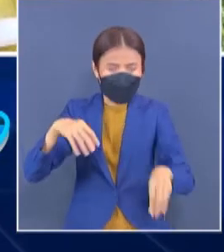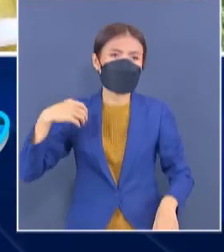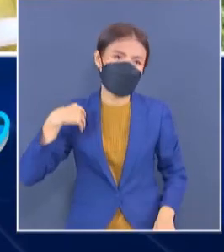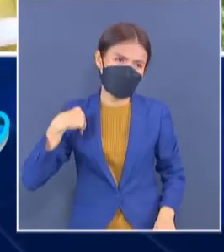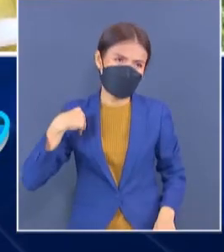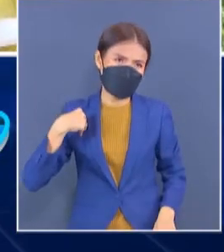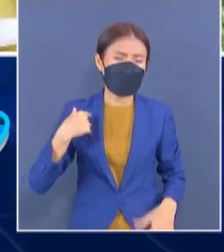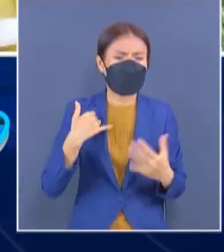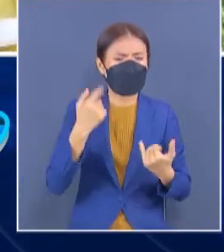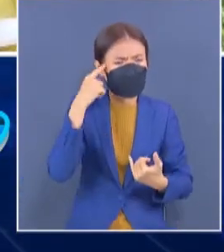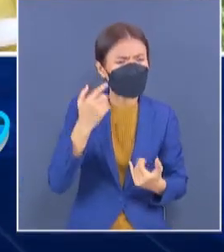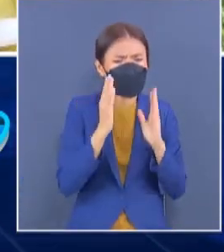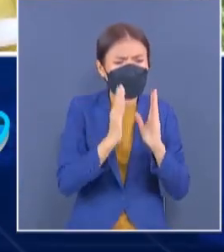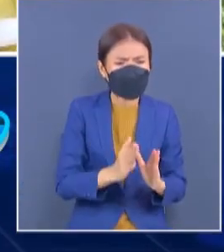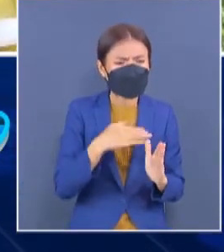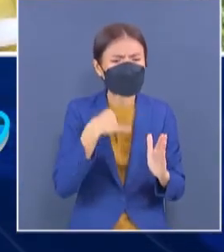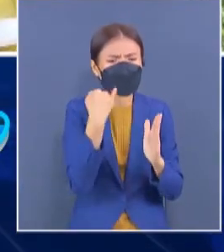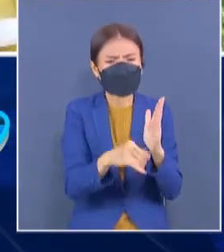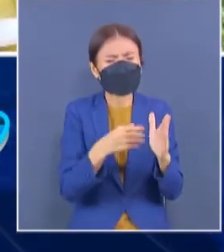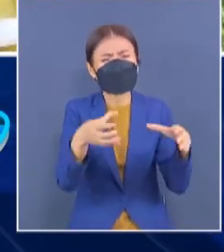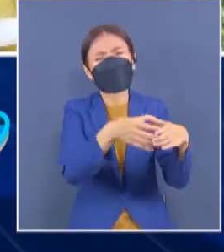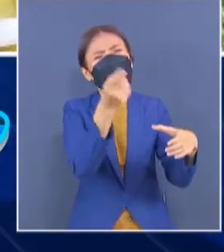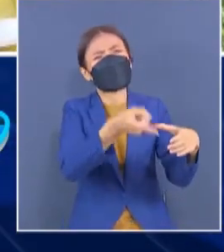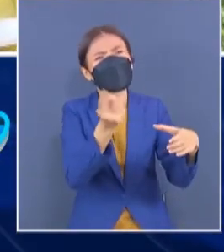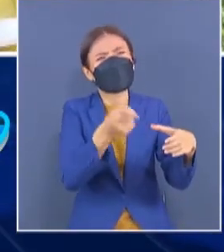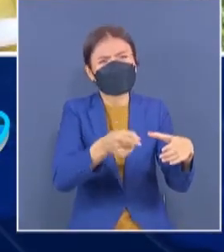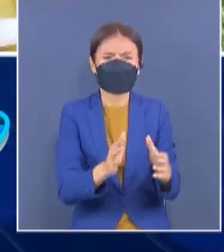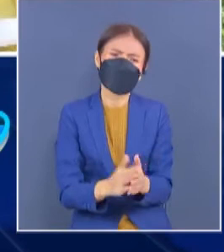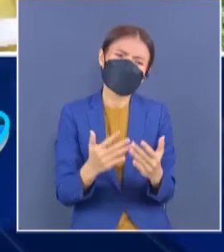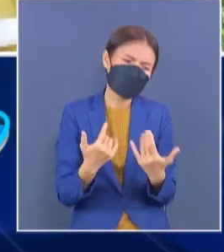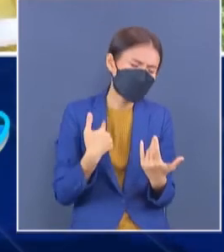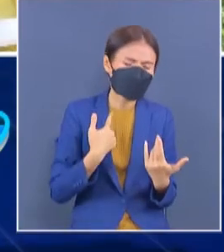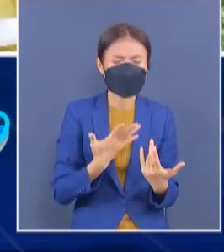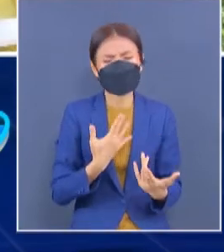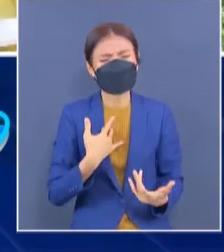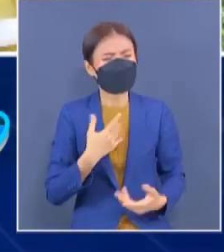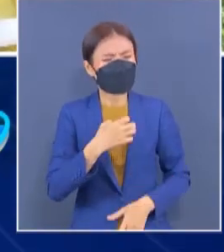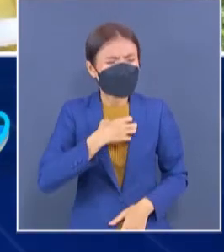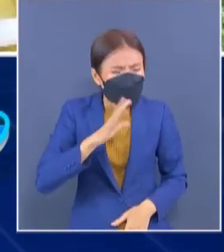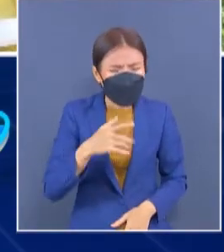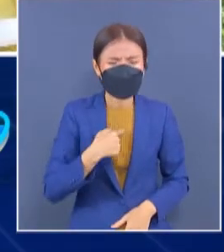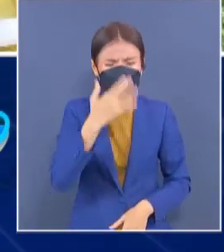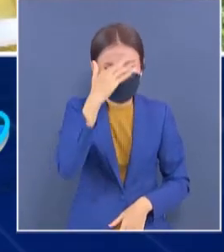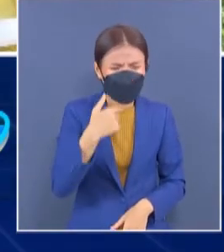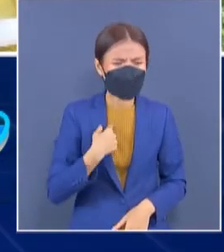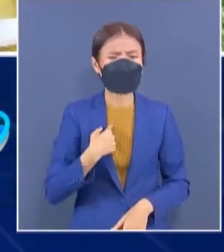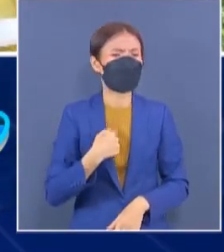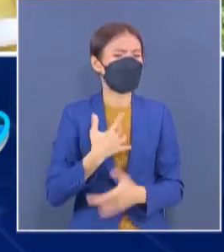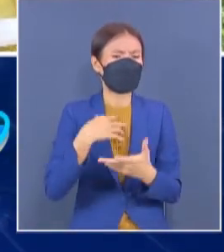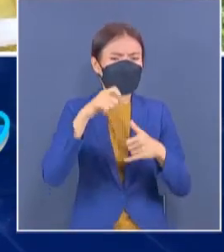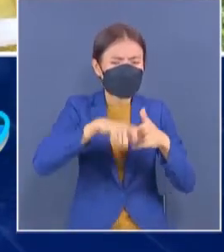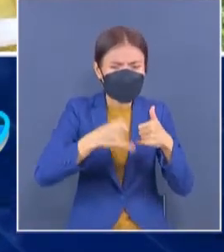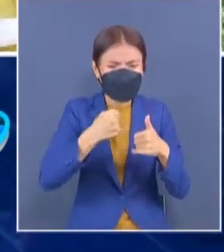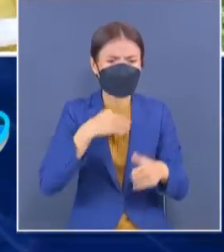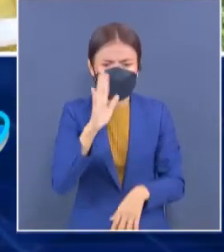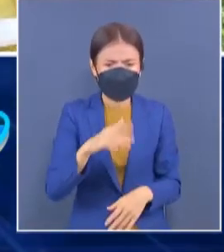วงนี้หรือว่าช่วงไหนก็ไม่ควรทำท่านว่าอย่างนี้นะครับเพราะว่าเหตุการณ์แบบนี้มันอันตรายแล้วก็ไม่รู้ด้วยว่าที่ทำไปเนี่ยทำ